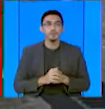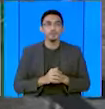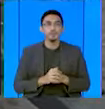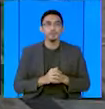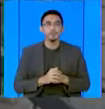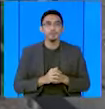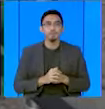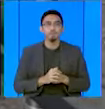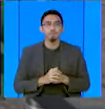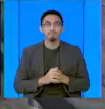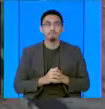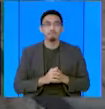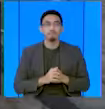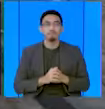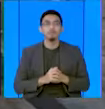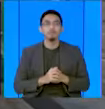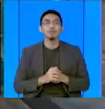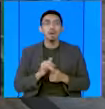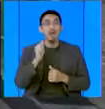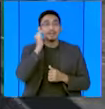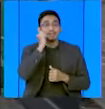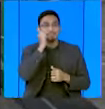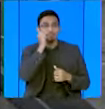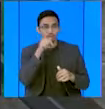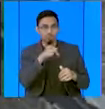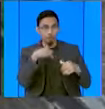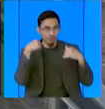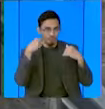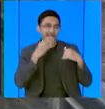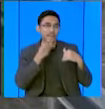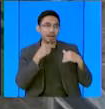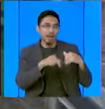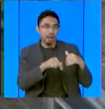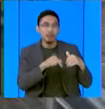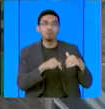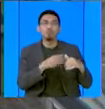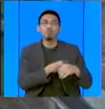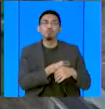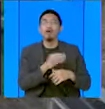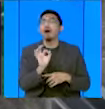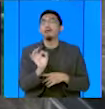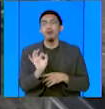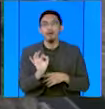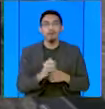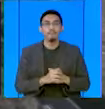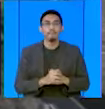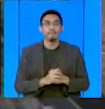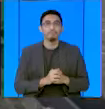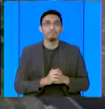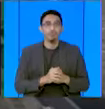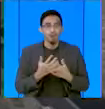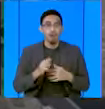karena ini emaknya si mbak ini nggak bisa keluar susunya. Terus sama suami